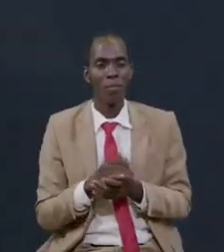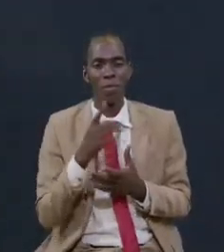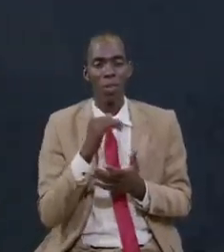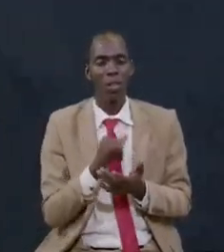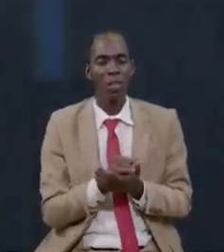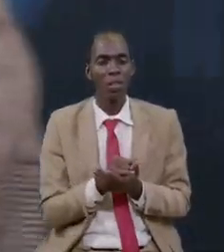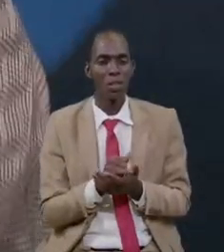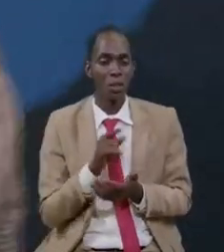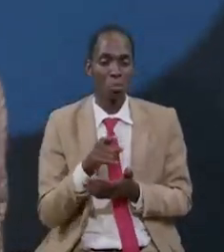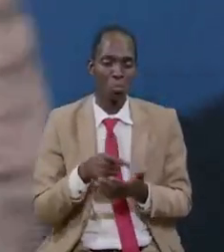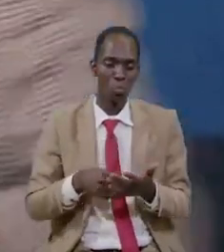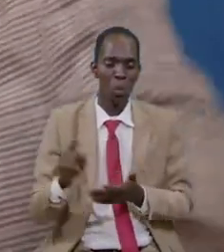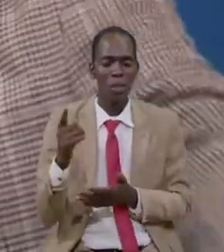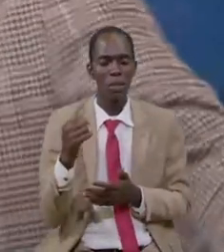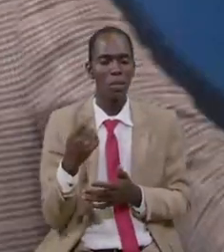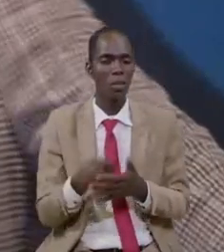prix